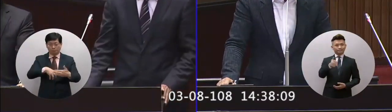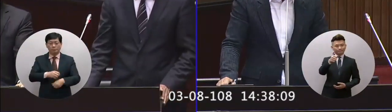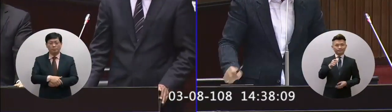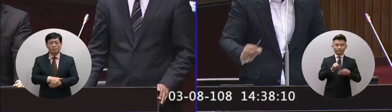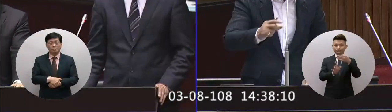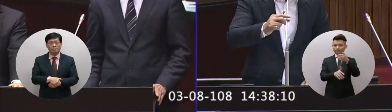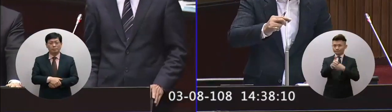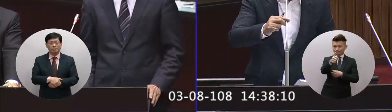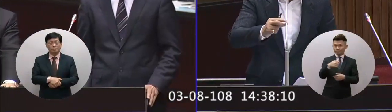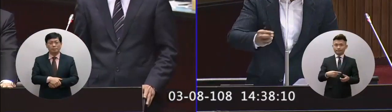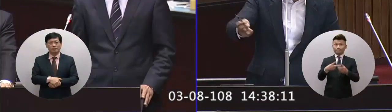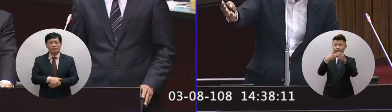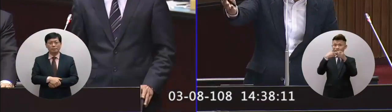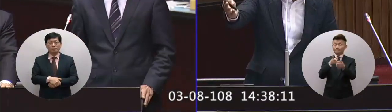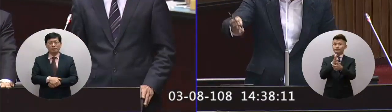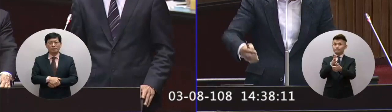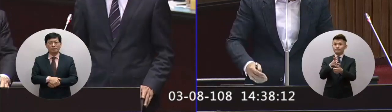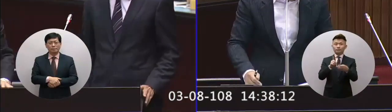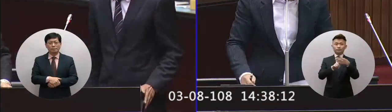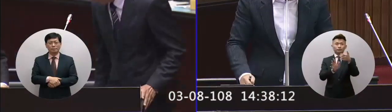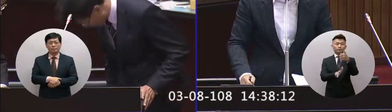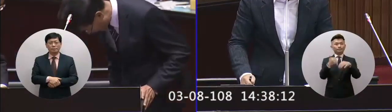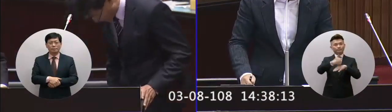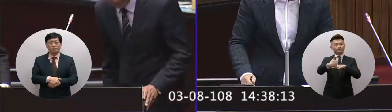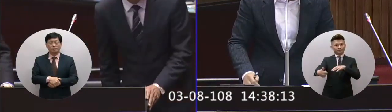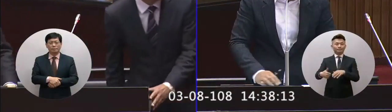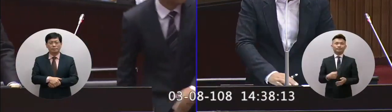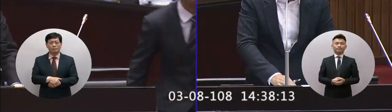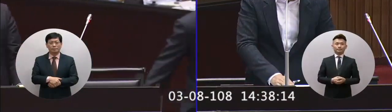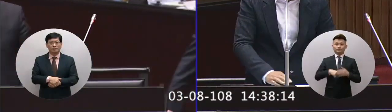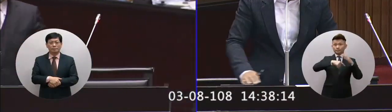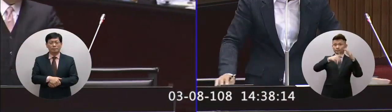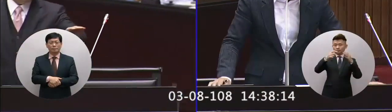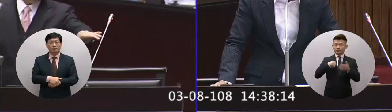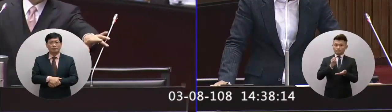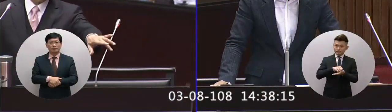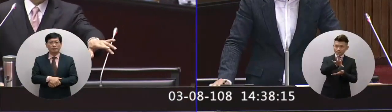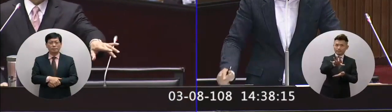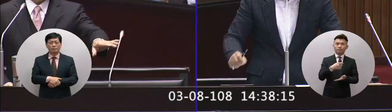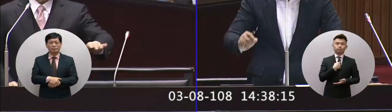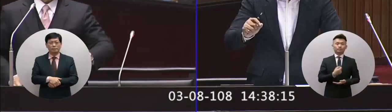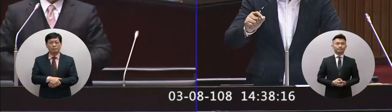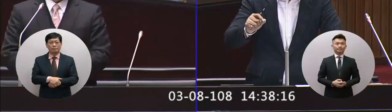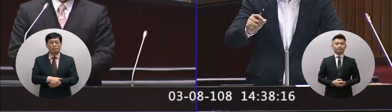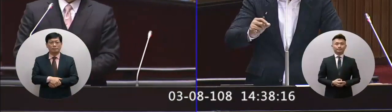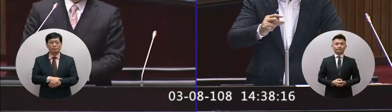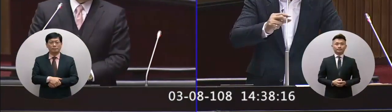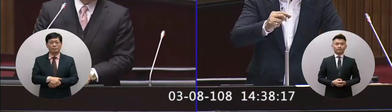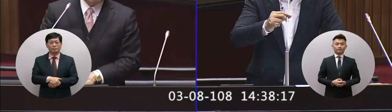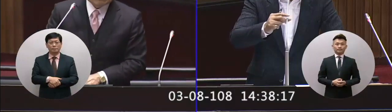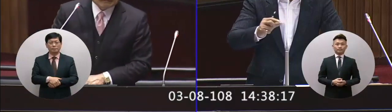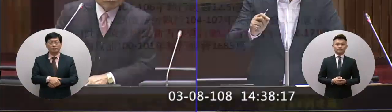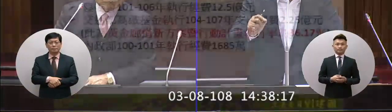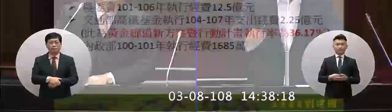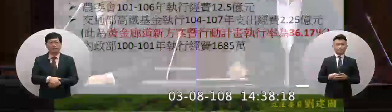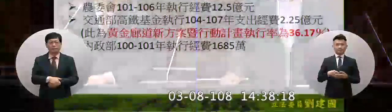感謝主委第二的議題主委請回我要特別再跟議長報告這件事這個第三項